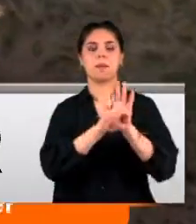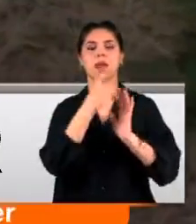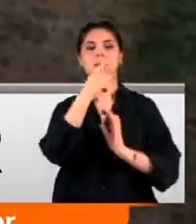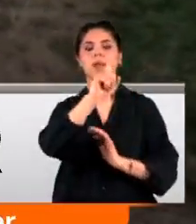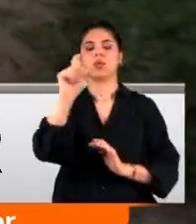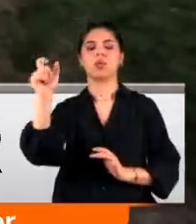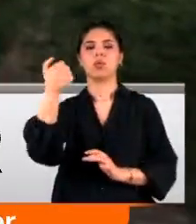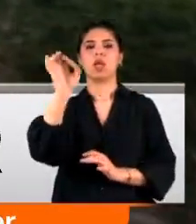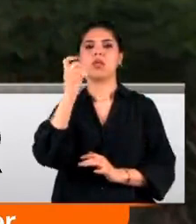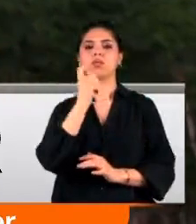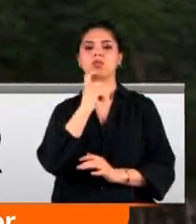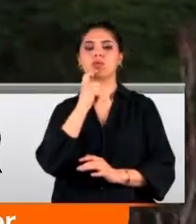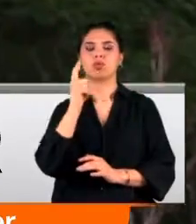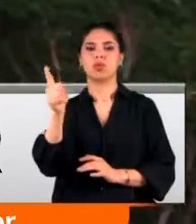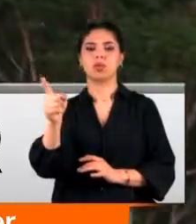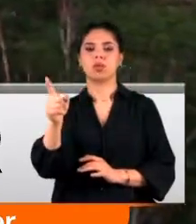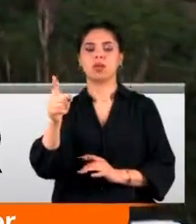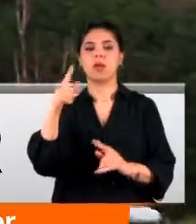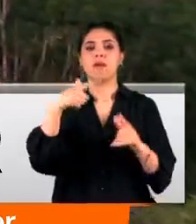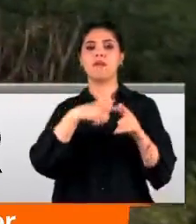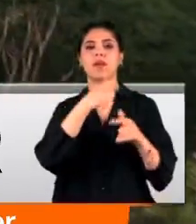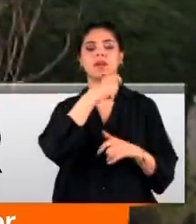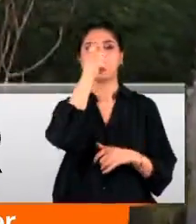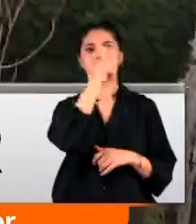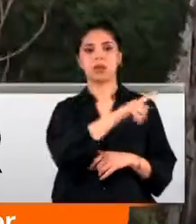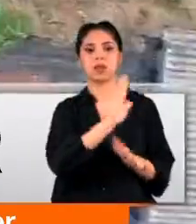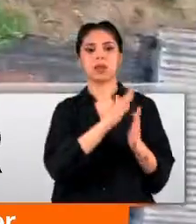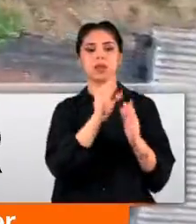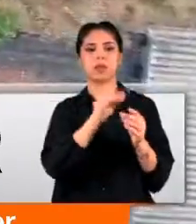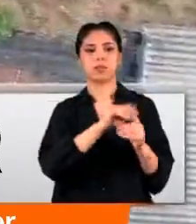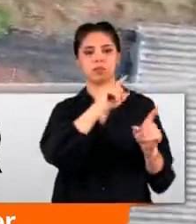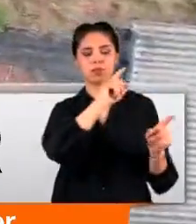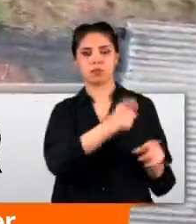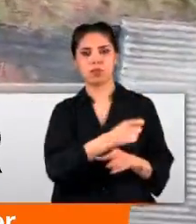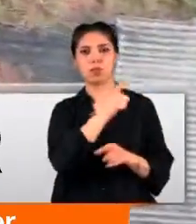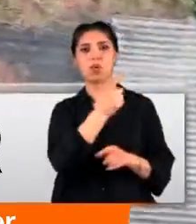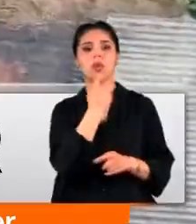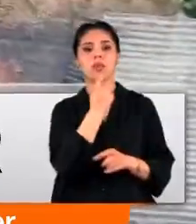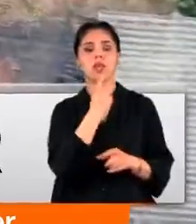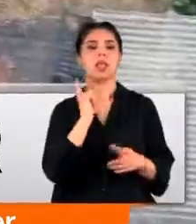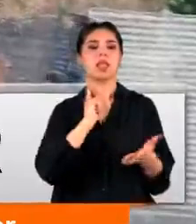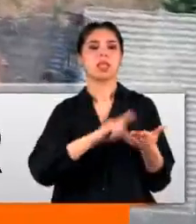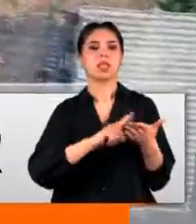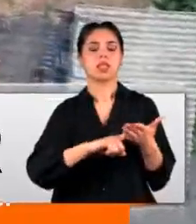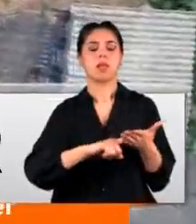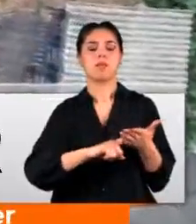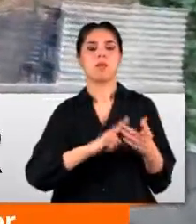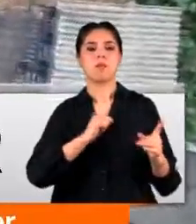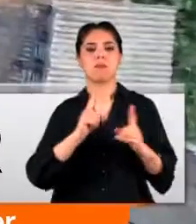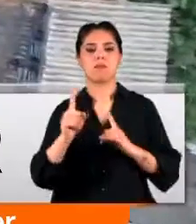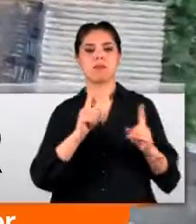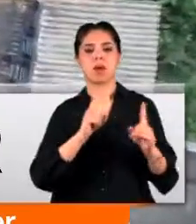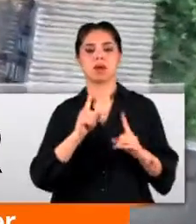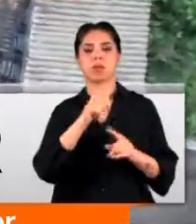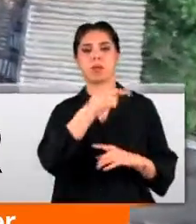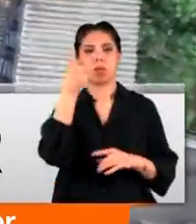1960 yılında Hüseyin Ağa'nın torunlarından Fatma Güzin Ataman kitaplı buldu. O yıllarda başlatılan tapu veraset davasını kitabının